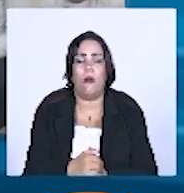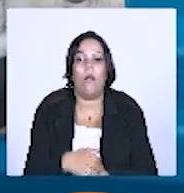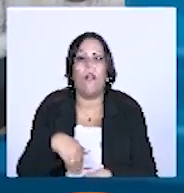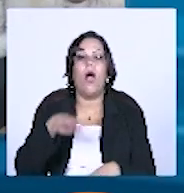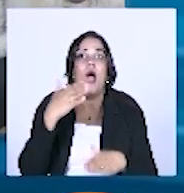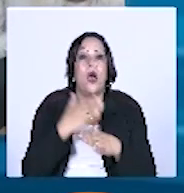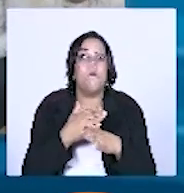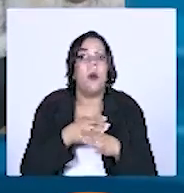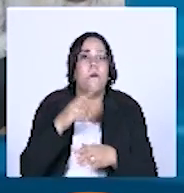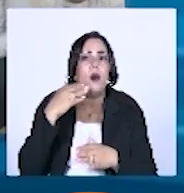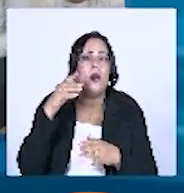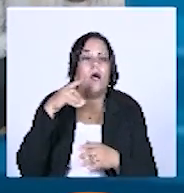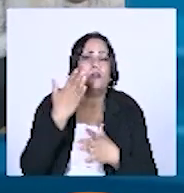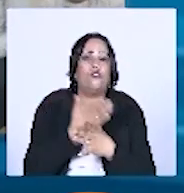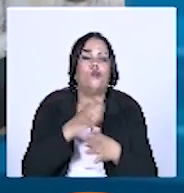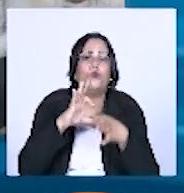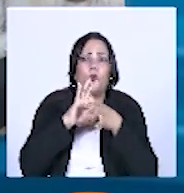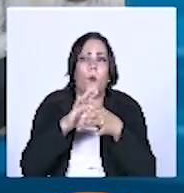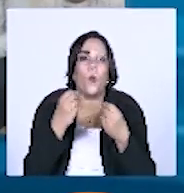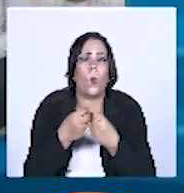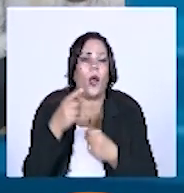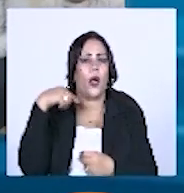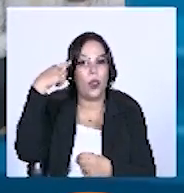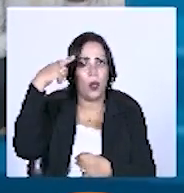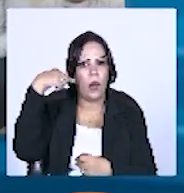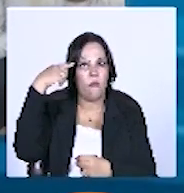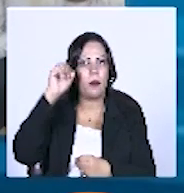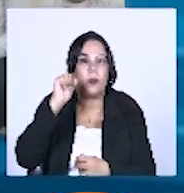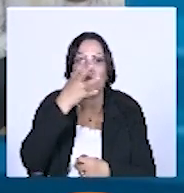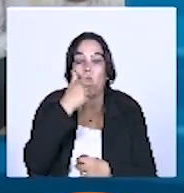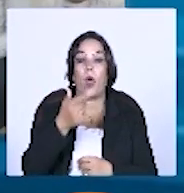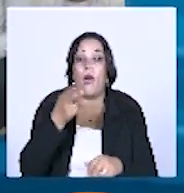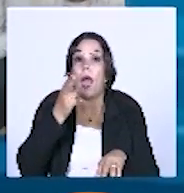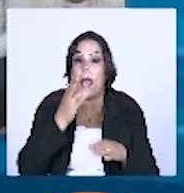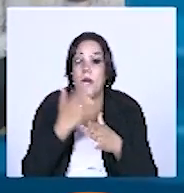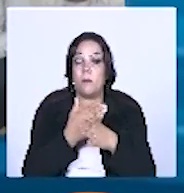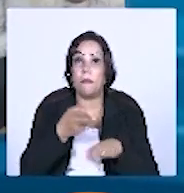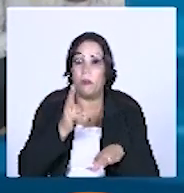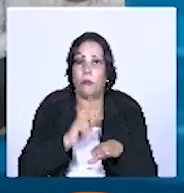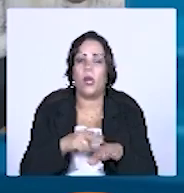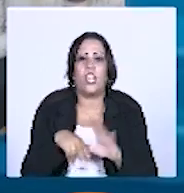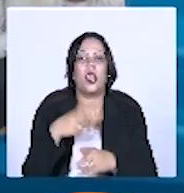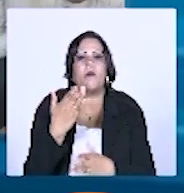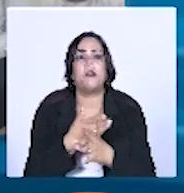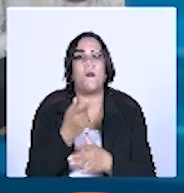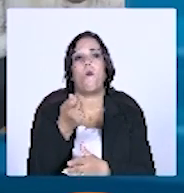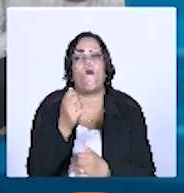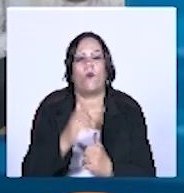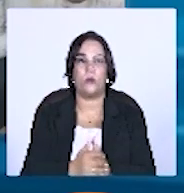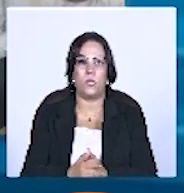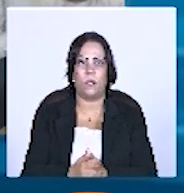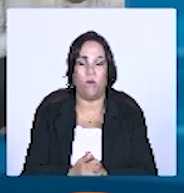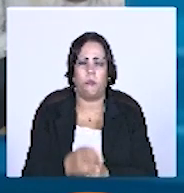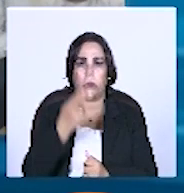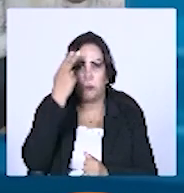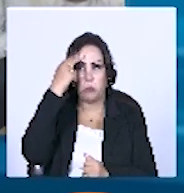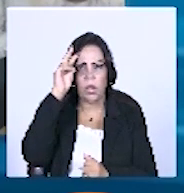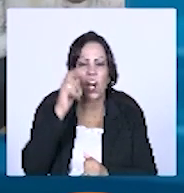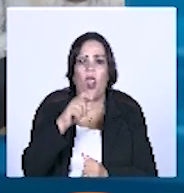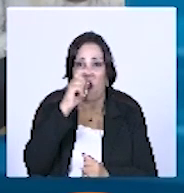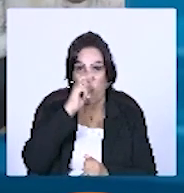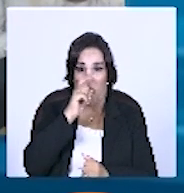اسباب تتعلق طريقه التفكير مجموعه اسباب ثانيه اقتصاديه بمعنى ان